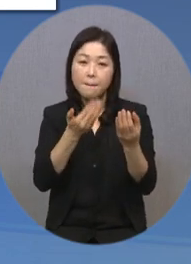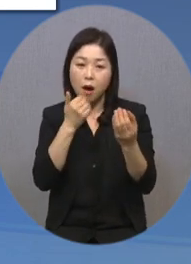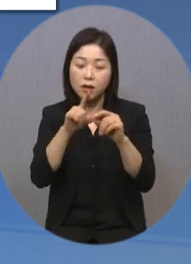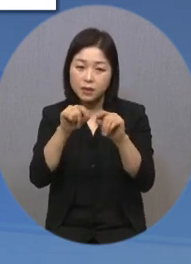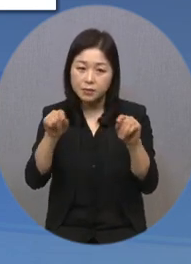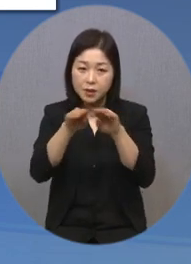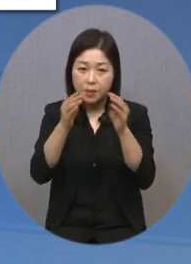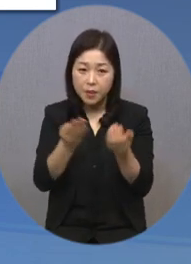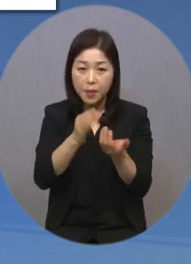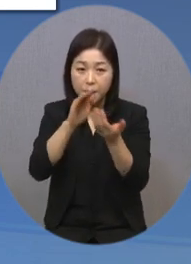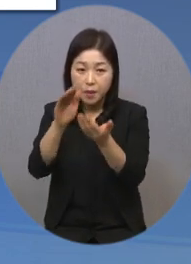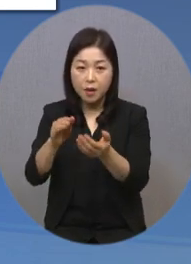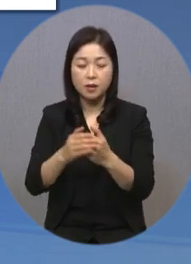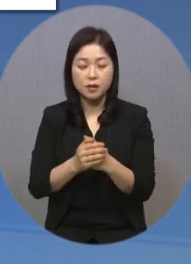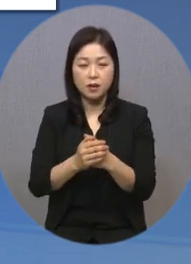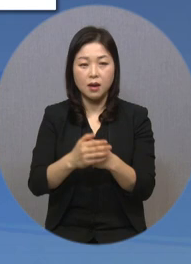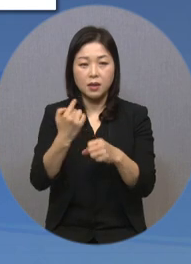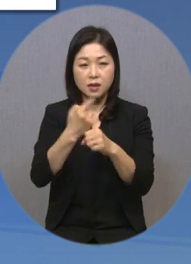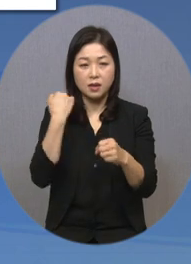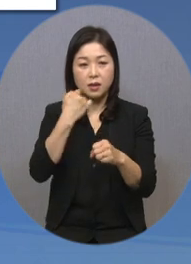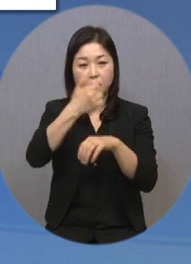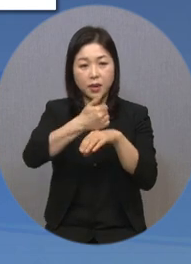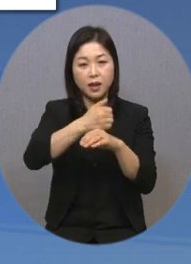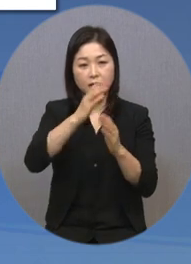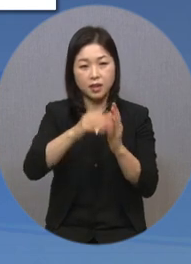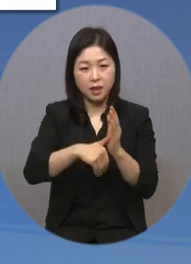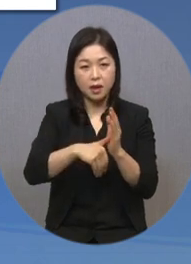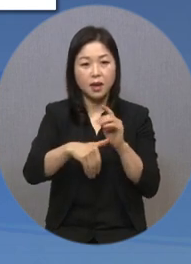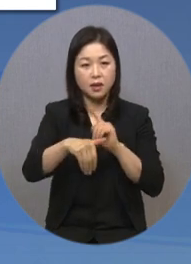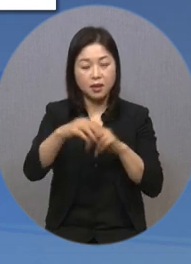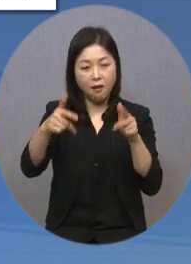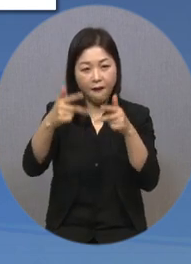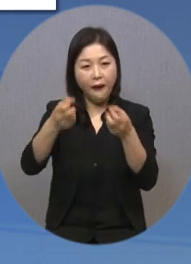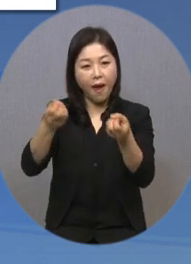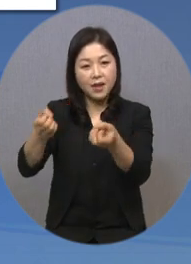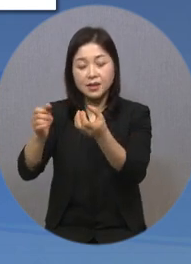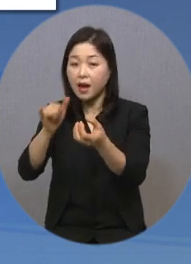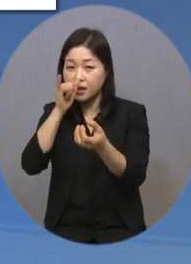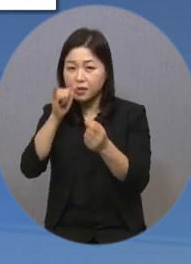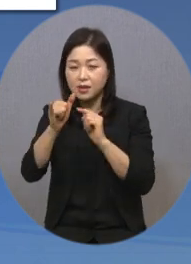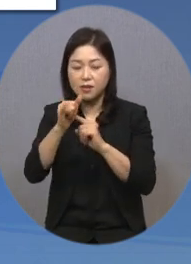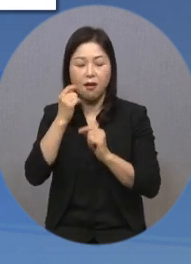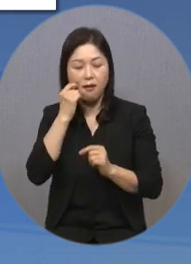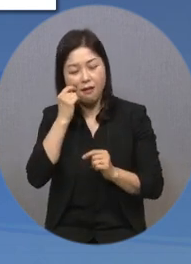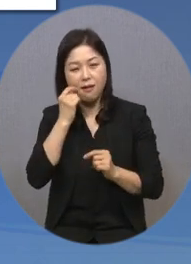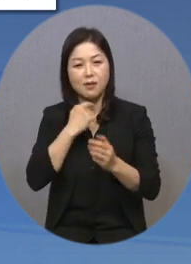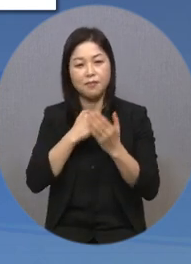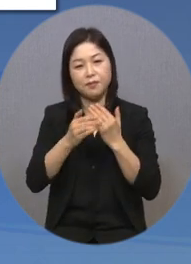지난해 연말에는 언택트 연말 홈파티를 진행해 큰 호응을 얻은 바 있습니다.